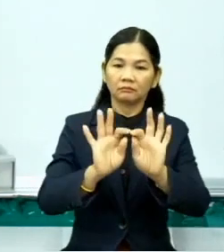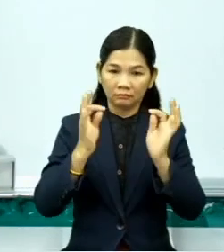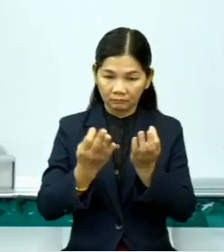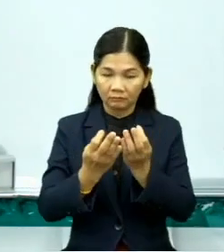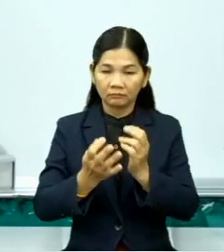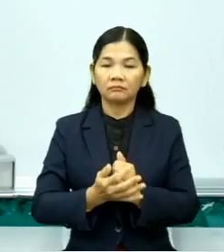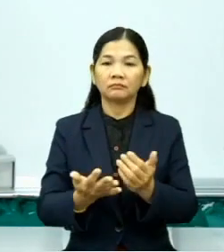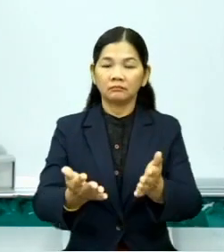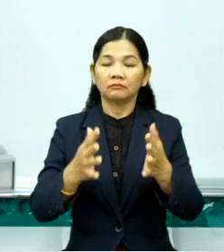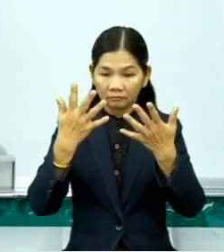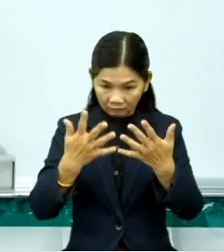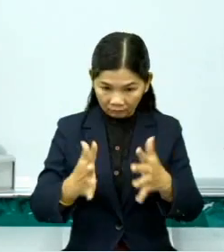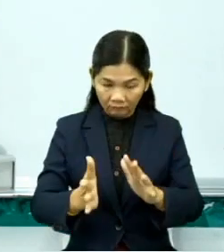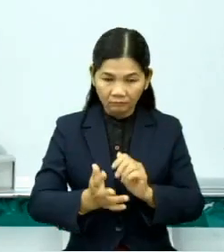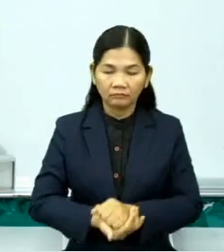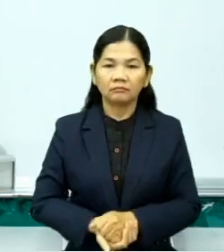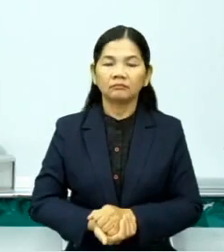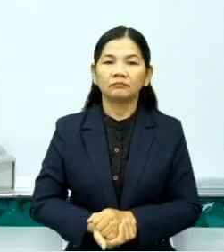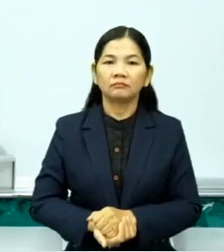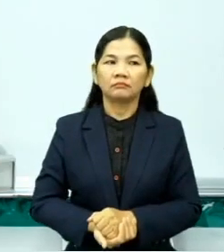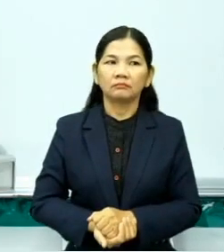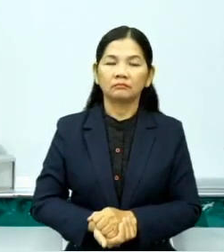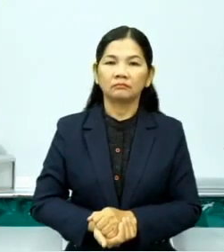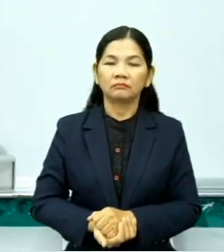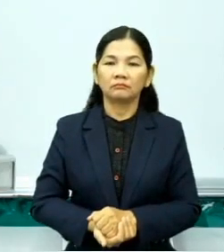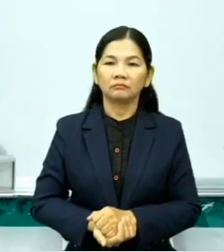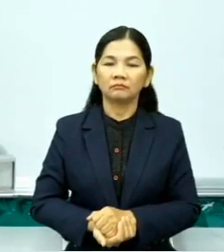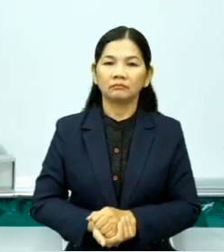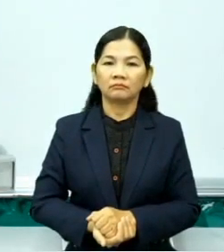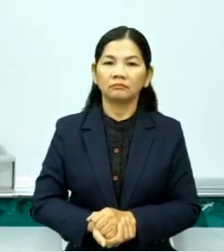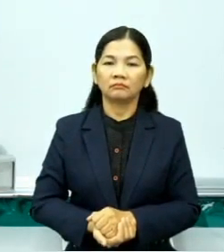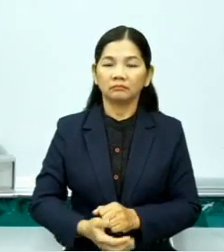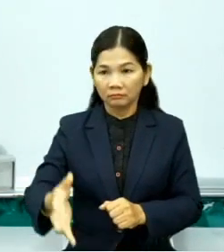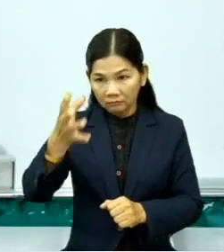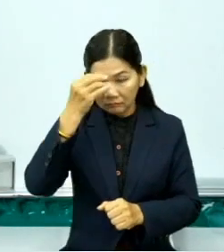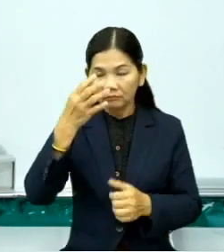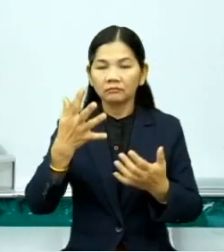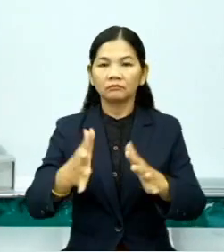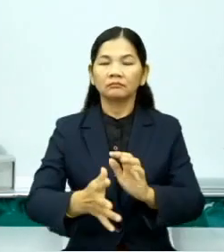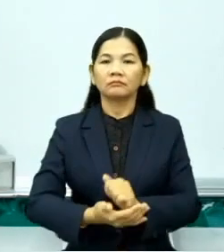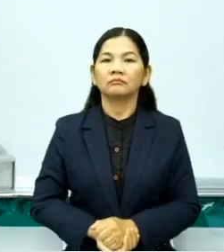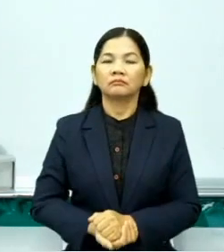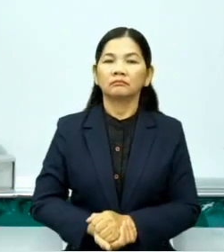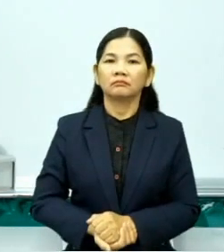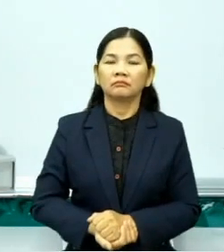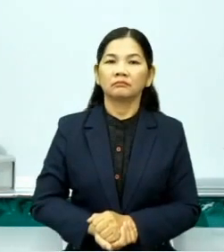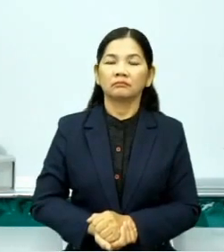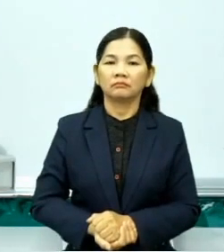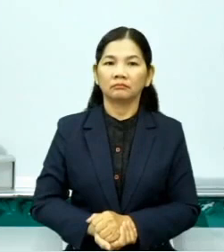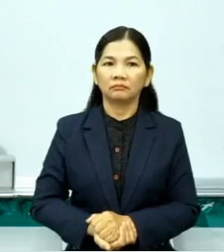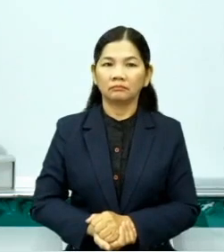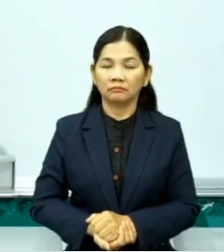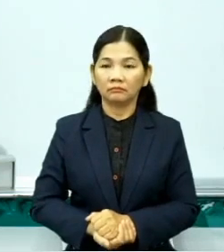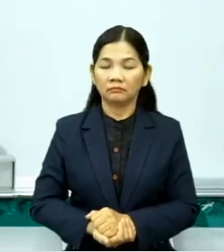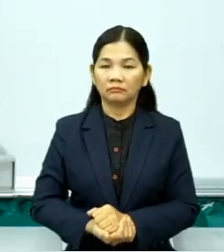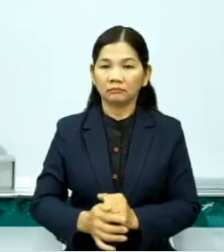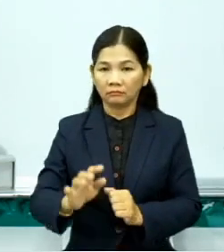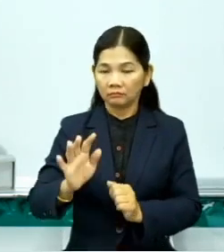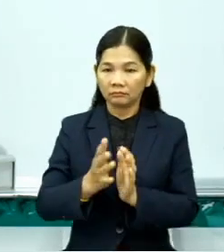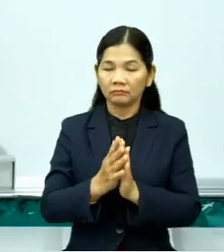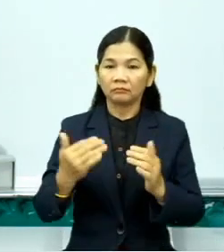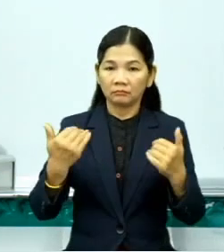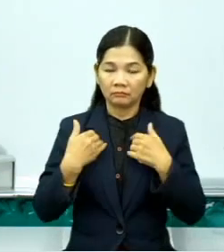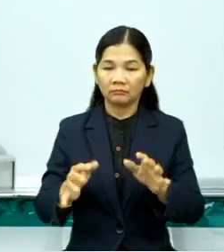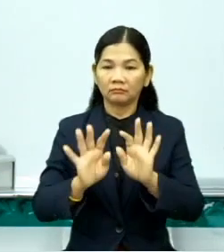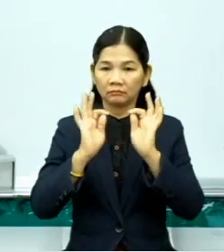គឺរួចហើយណាកូនណាអញ្ចឹងកូនទាំងអស់គ្នាកូនបានសិក្សារួចហើយពាក្យវងសតិសសាប់និងពាក្យវងនេះគឺនៅក្នុ